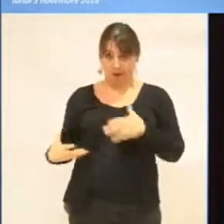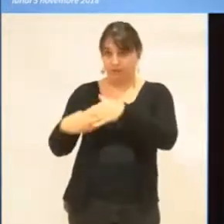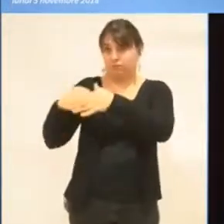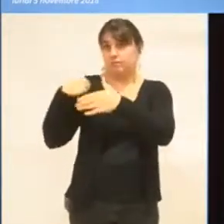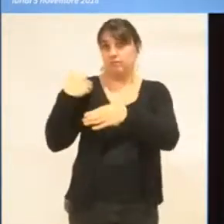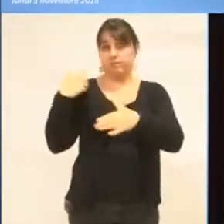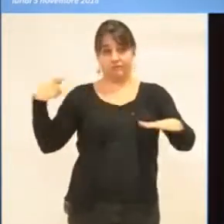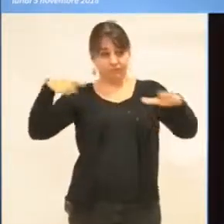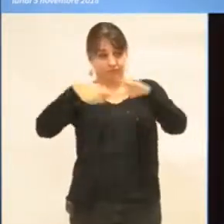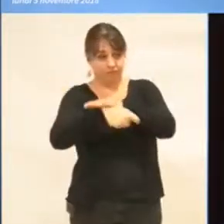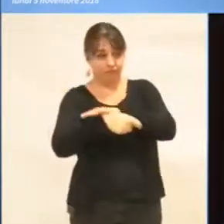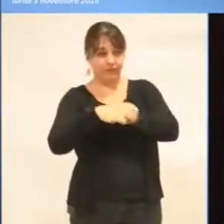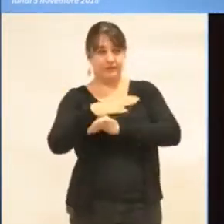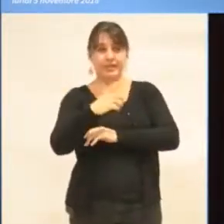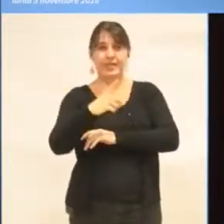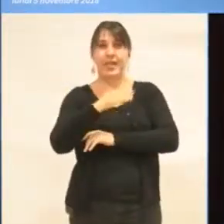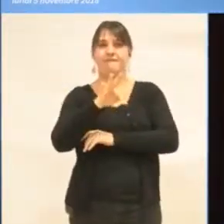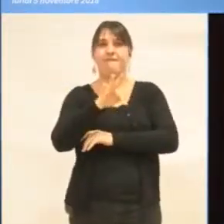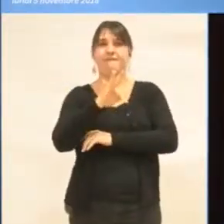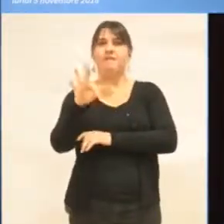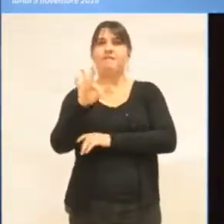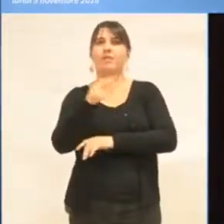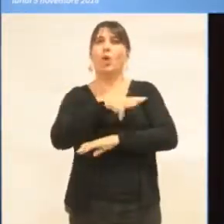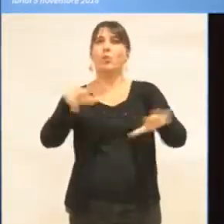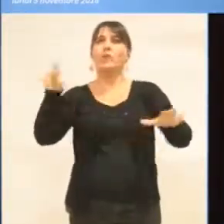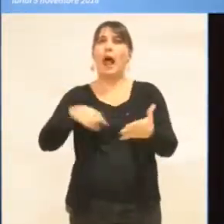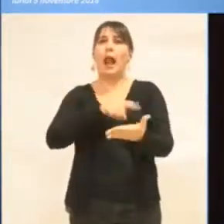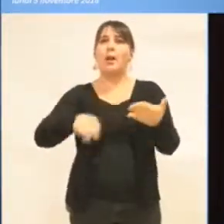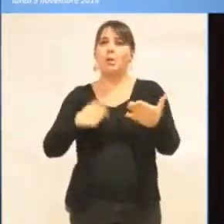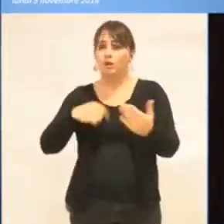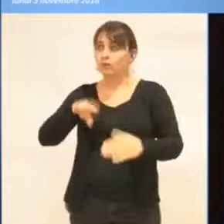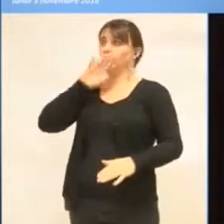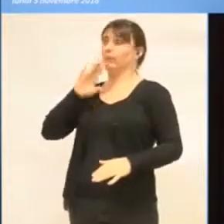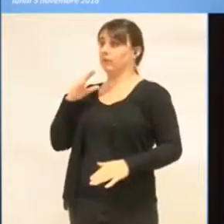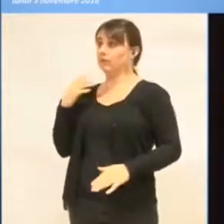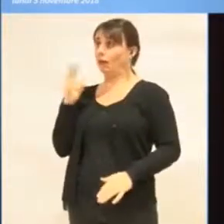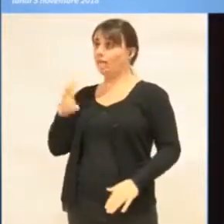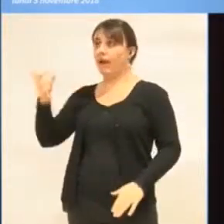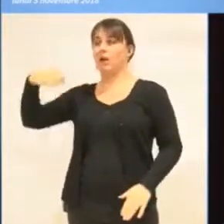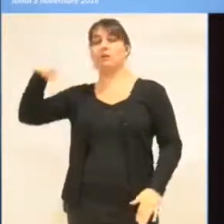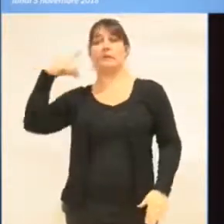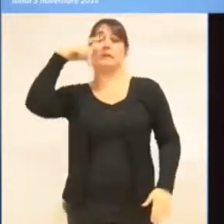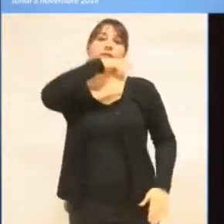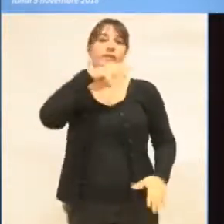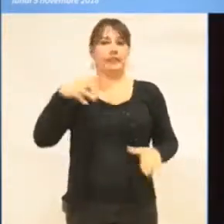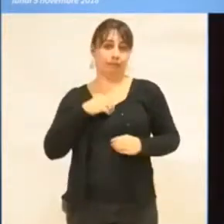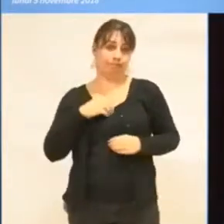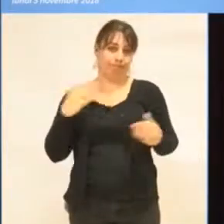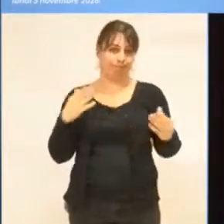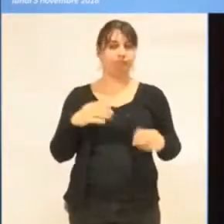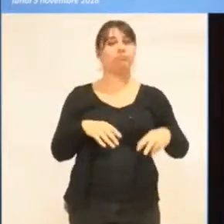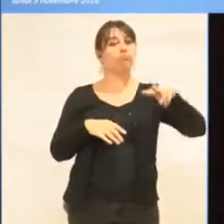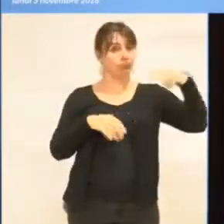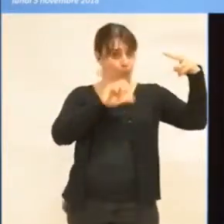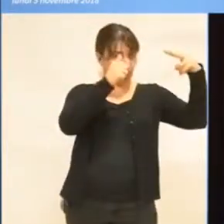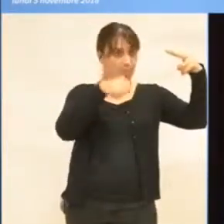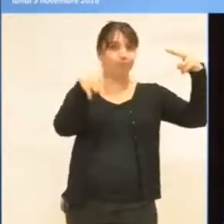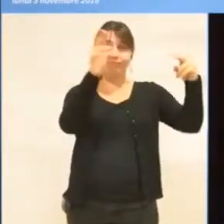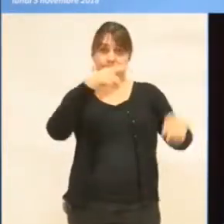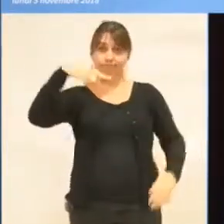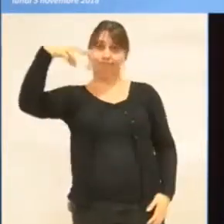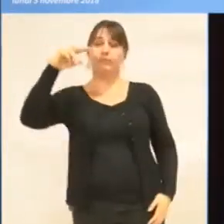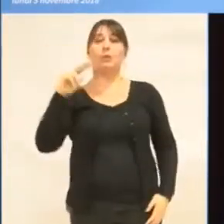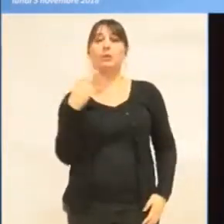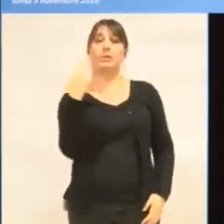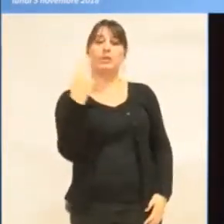dire. Donc on va essayer de sortir du délire, on va essayer de sortir de l'essentialisme, et puis on va revenir un petit peu effectivement à